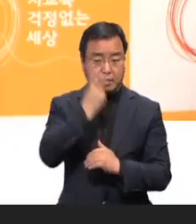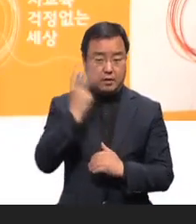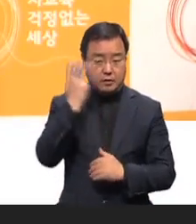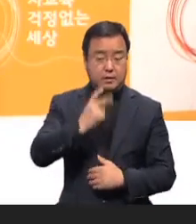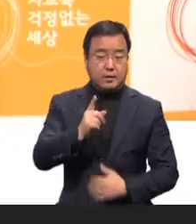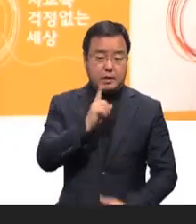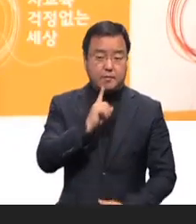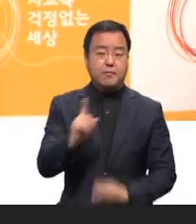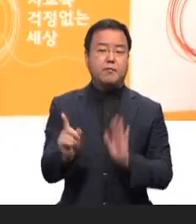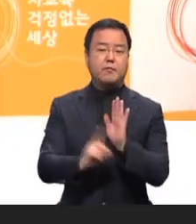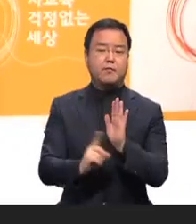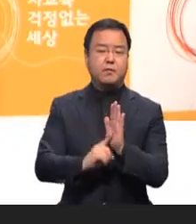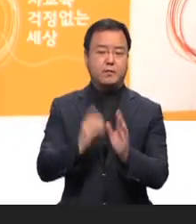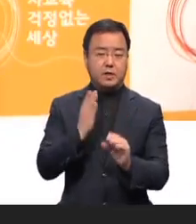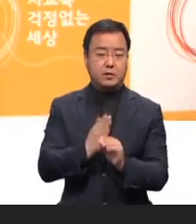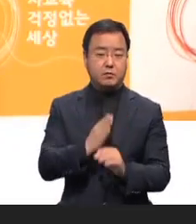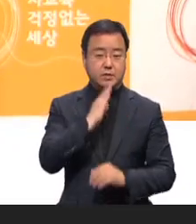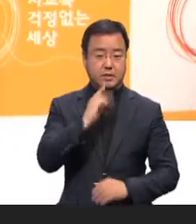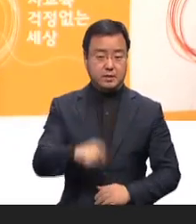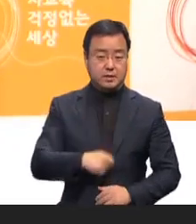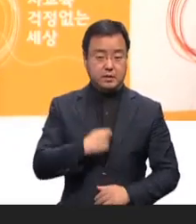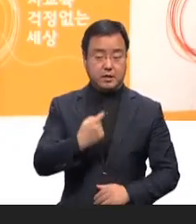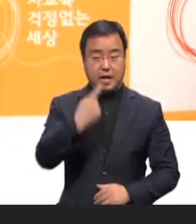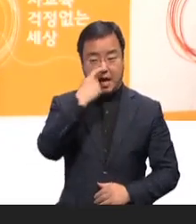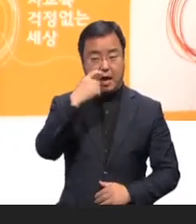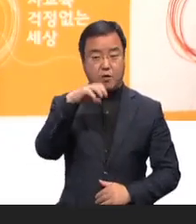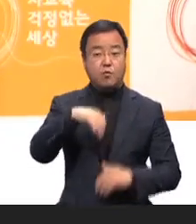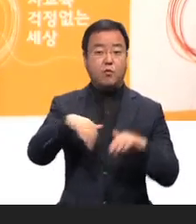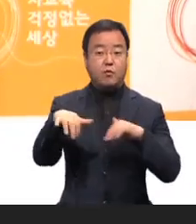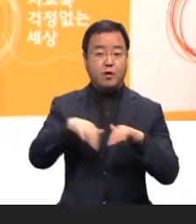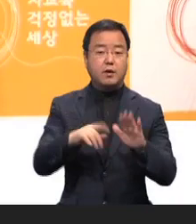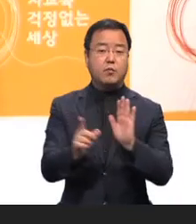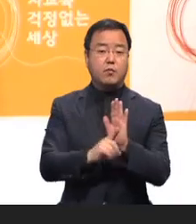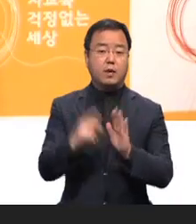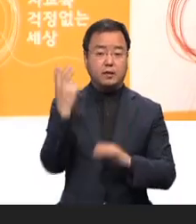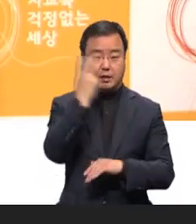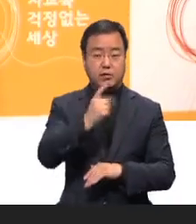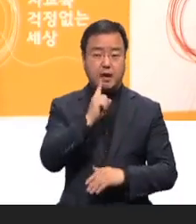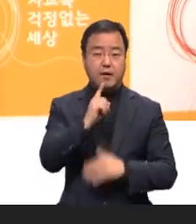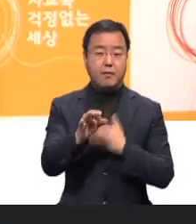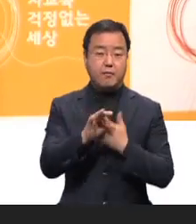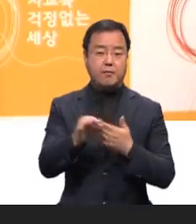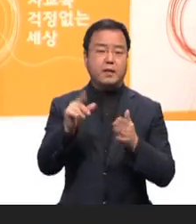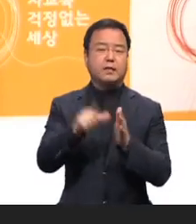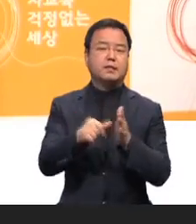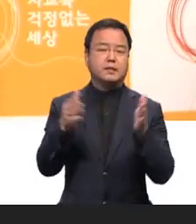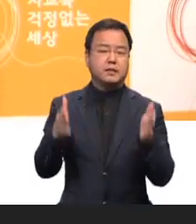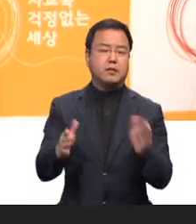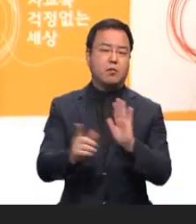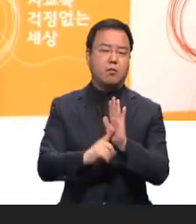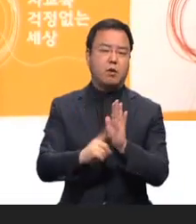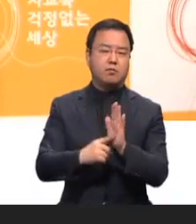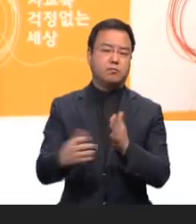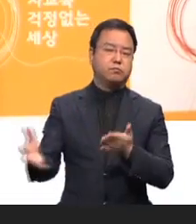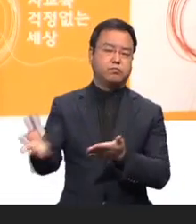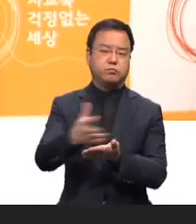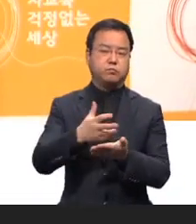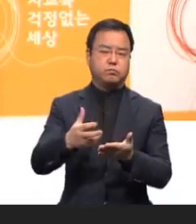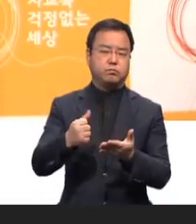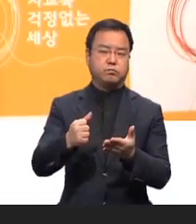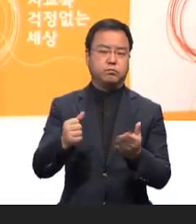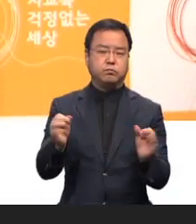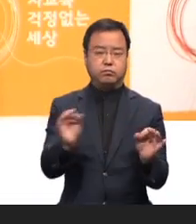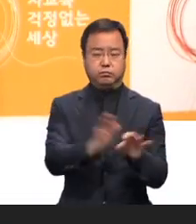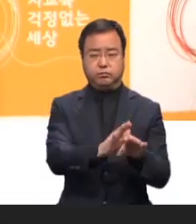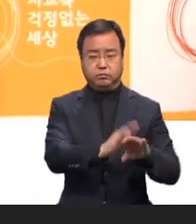어나 오고 있기 때문에 실제로 학원가에서 는 광고 단속을 하겠다 라고 하면 그 시즌에는 광고를 다 걷어 버리는 그런 양상 들을